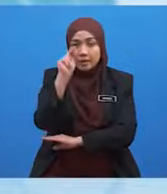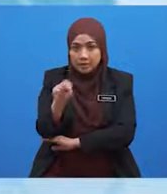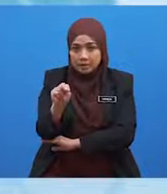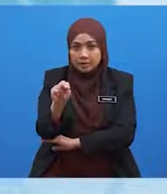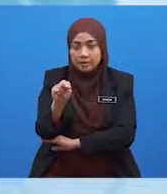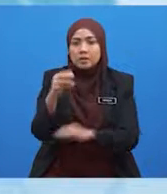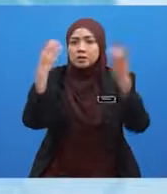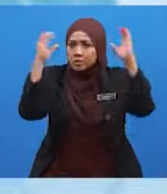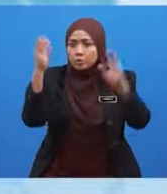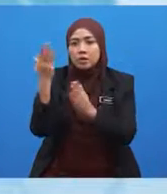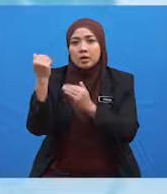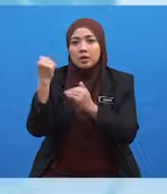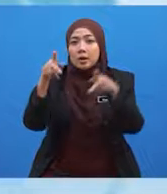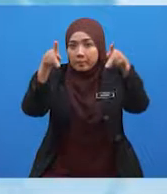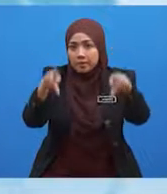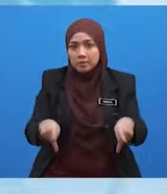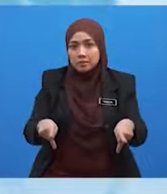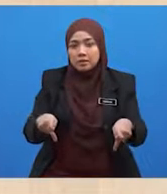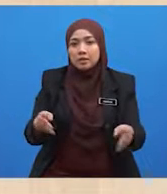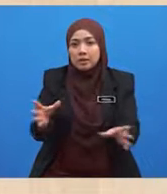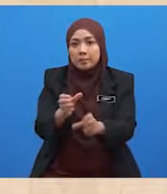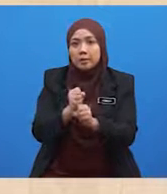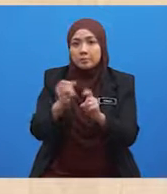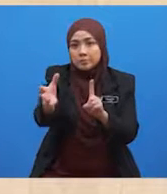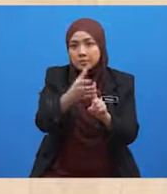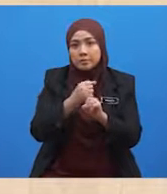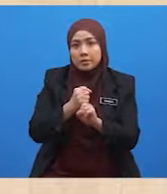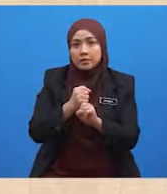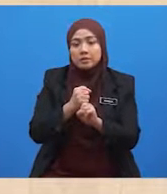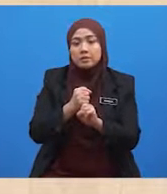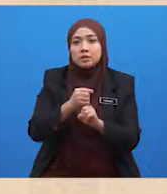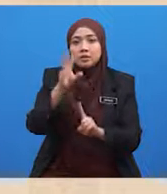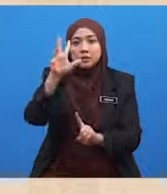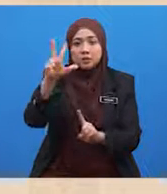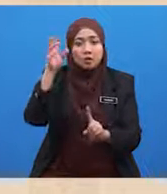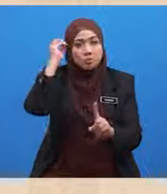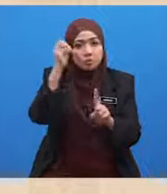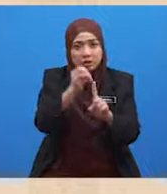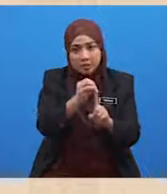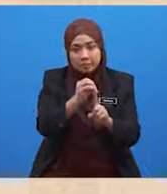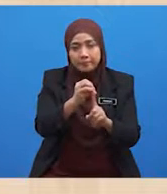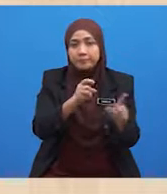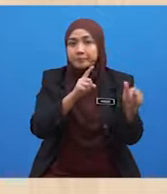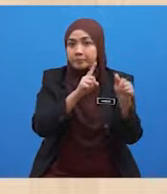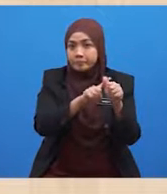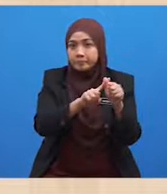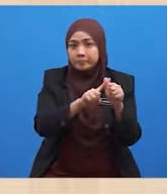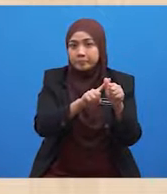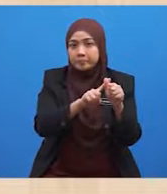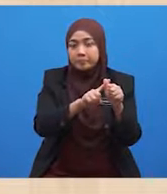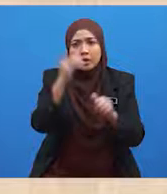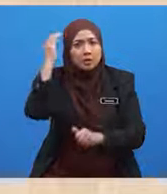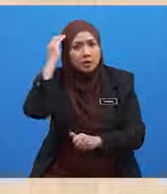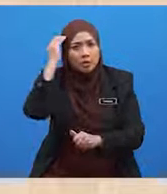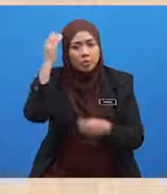cek kuharap belajar akan mencapai tiga objektif utama yaitu yang pertama mengetahui